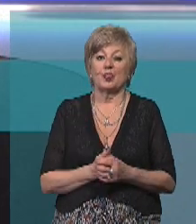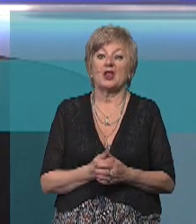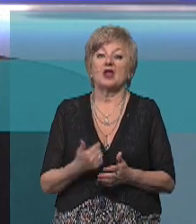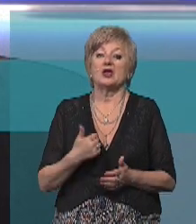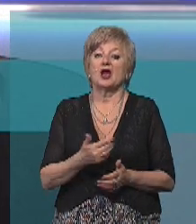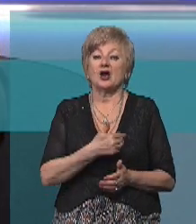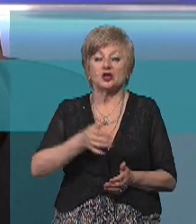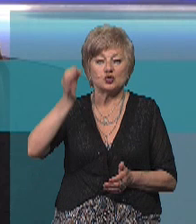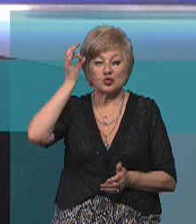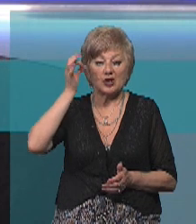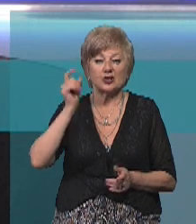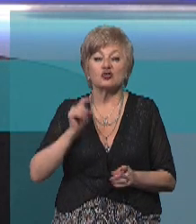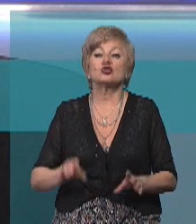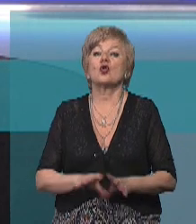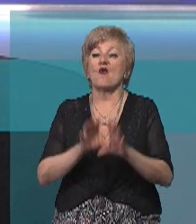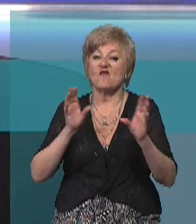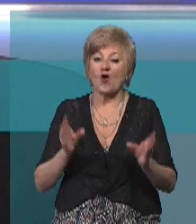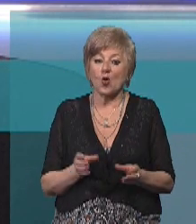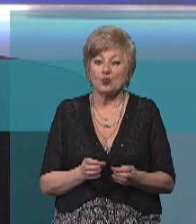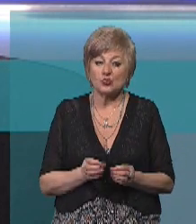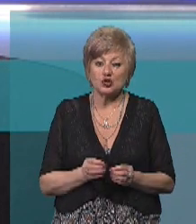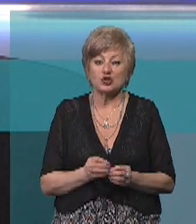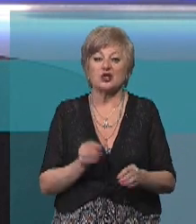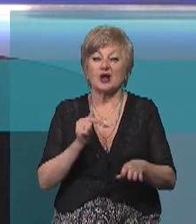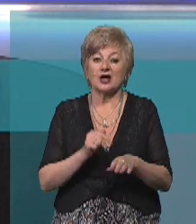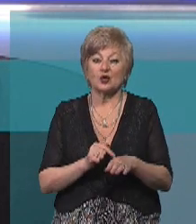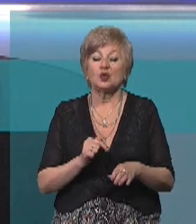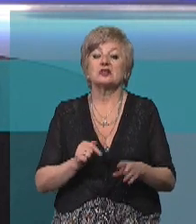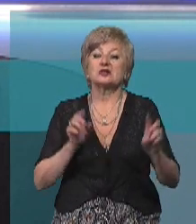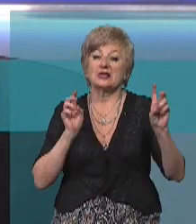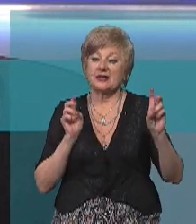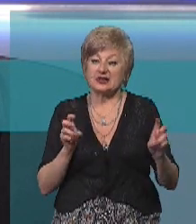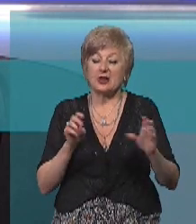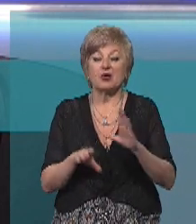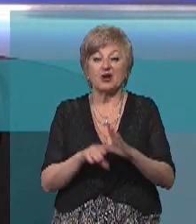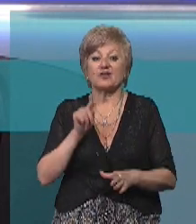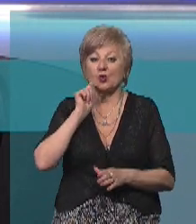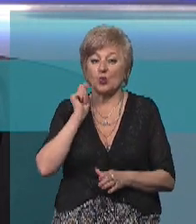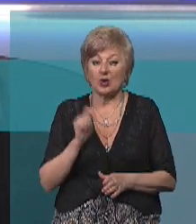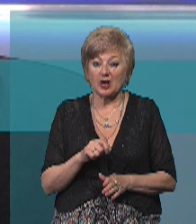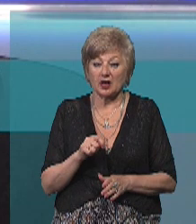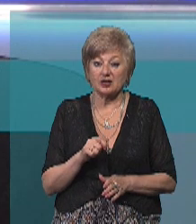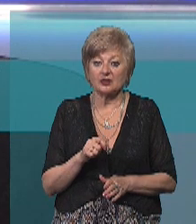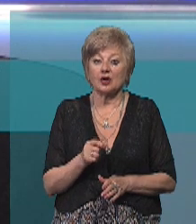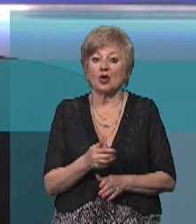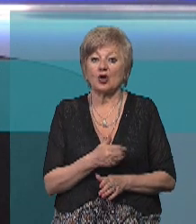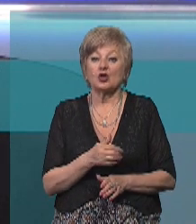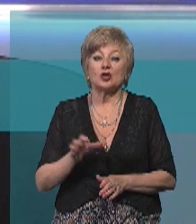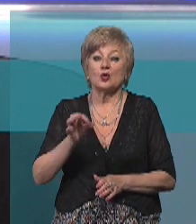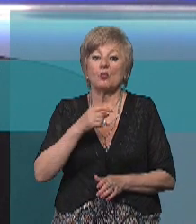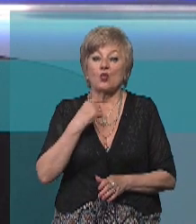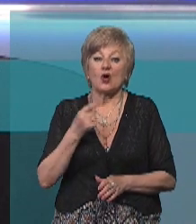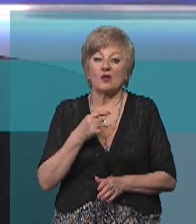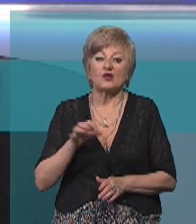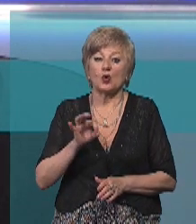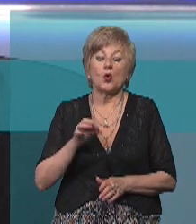просто хочу нагадати, що ми взагалі торкнулися теми виборів в Україні, а збиралися поговорити про вибори